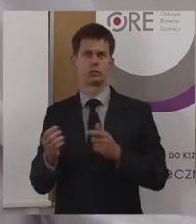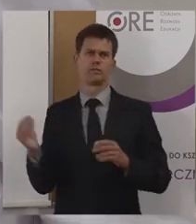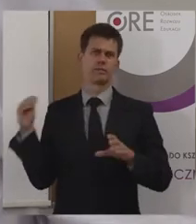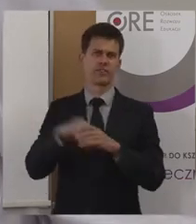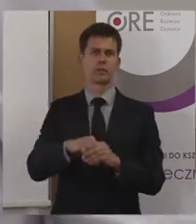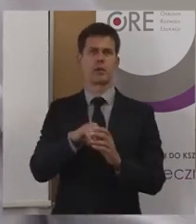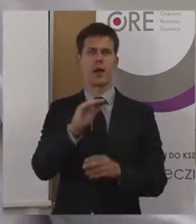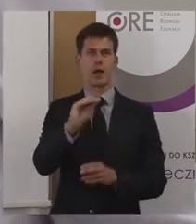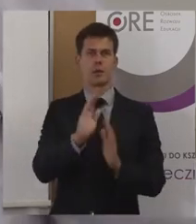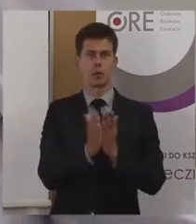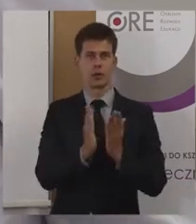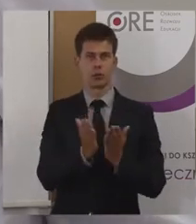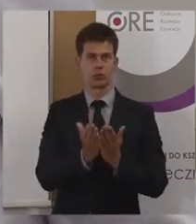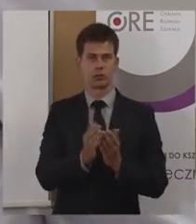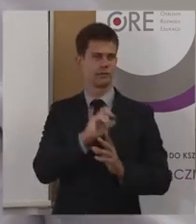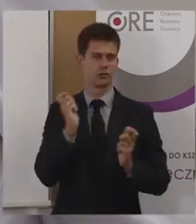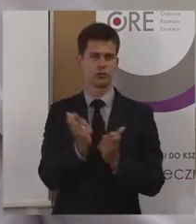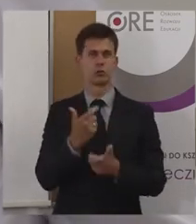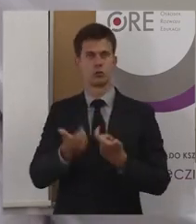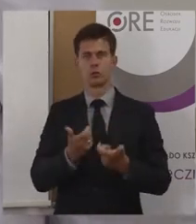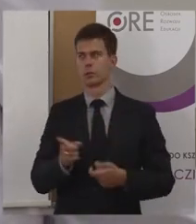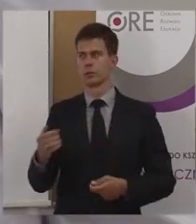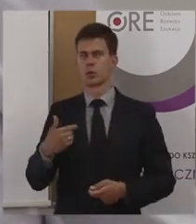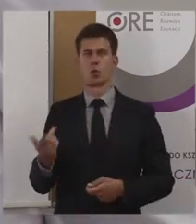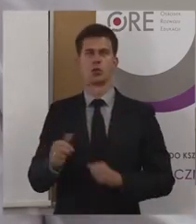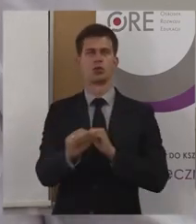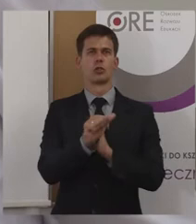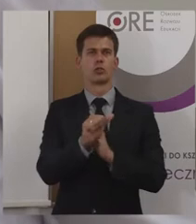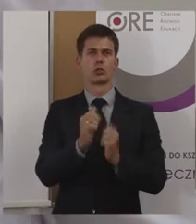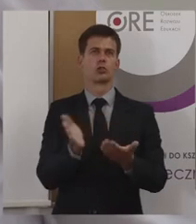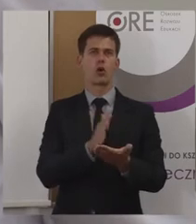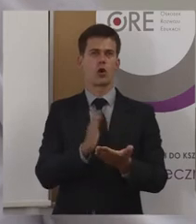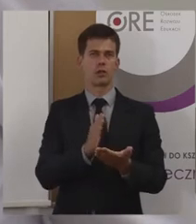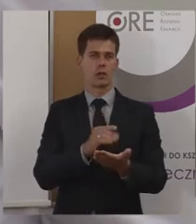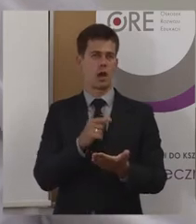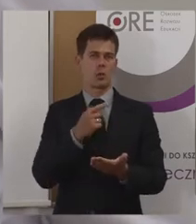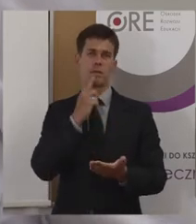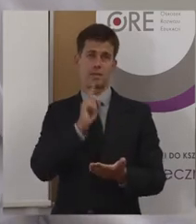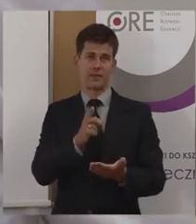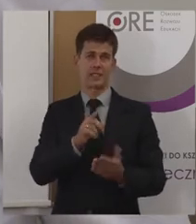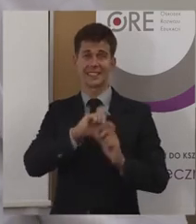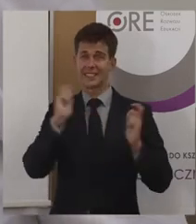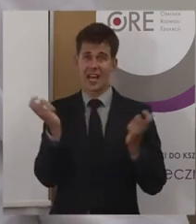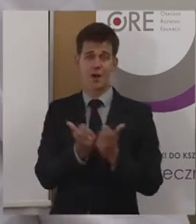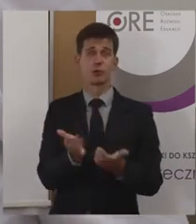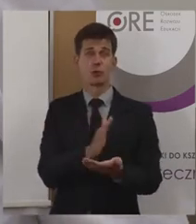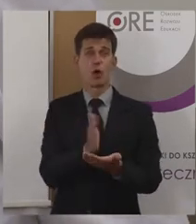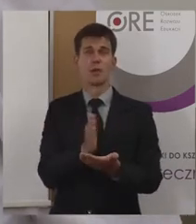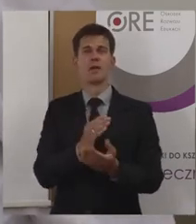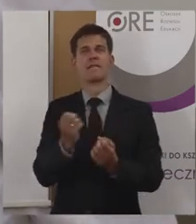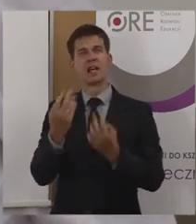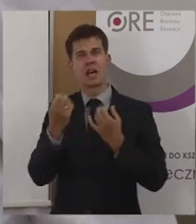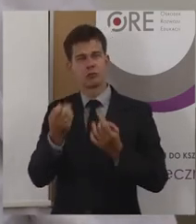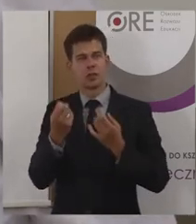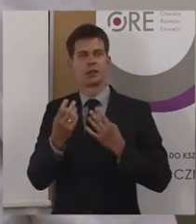które znajdują się, jak tu było powiedziane, na 60 stronach, ale tych stron jest parę tysięcy, jakby zebrać wszystkie uwagi,